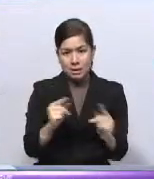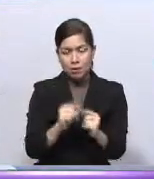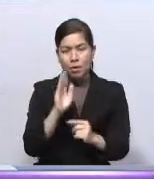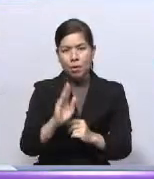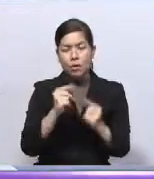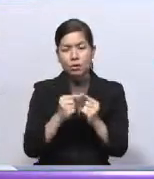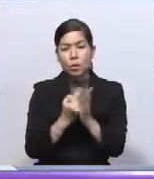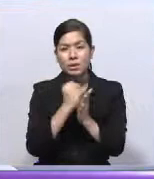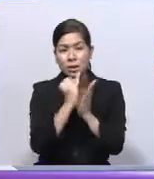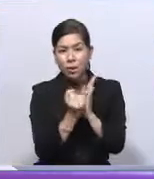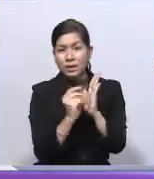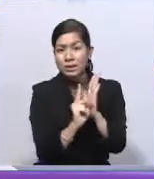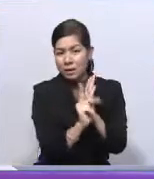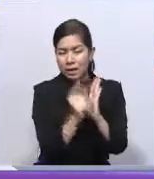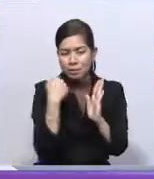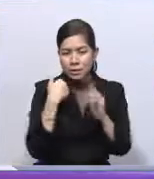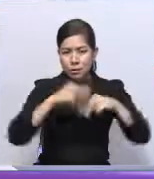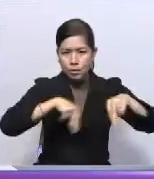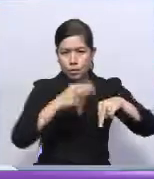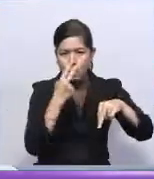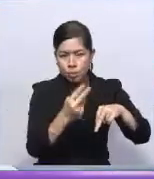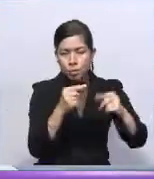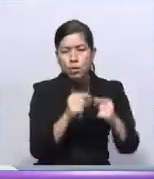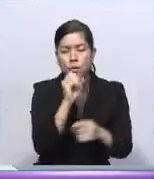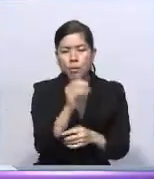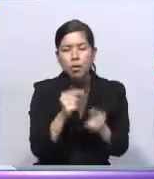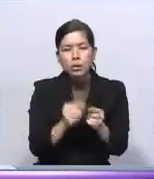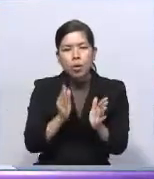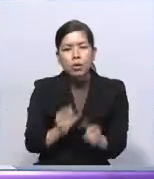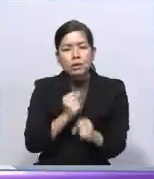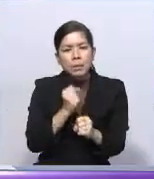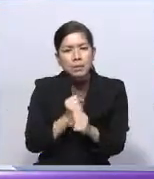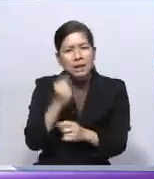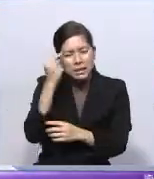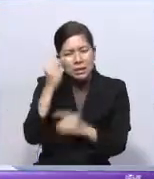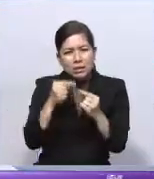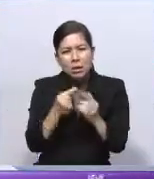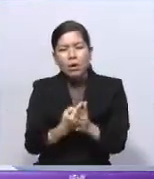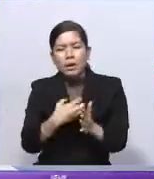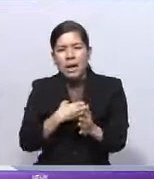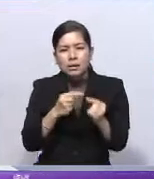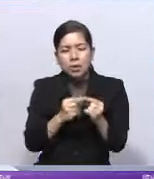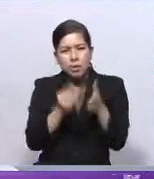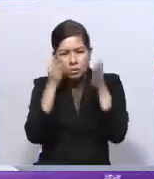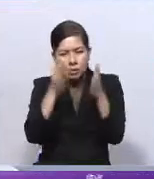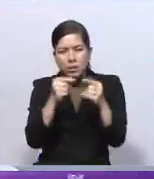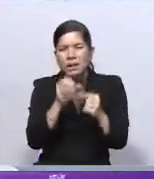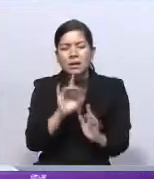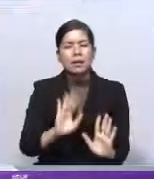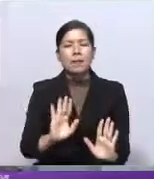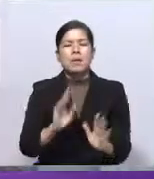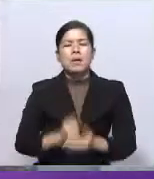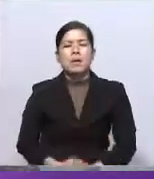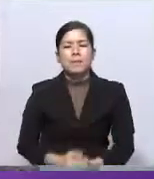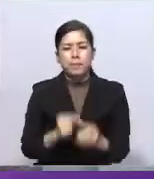ดับจังหวัดเนี่ยสรุปผลสอบแล้วก็โดยระบุนะคะว่าทางเจ้าหน้าที่เนี่ยไม่ได้มีเจตนาพร้อมกล่าวตักเตือนแล้วด้วยค่ะโด